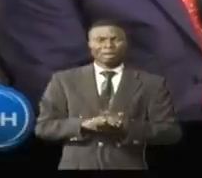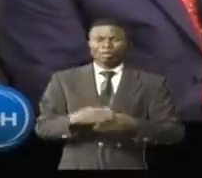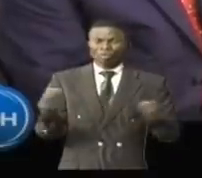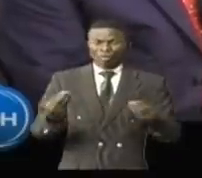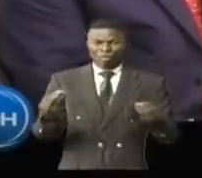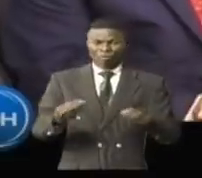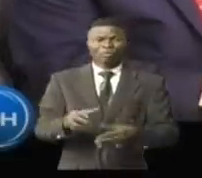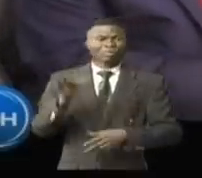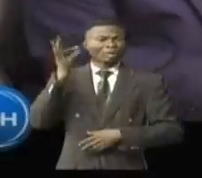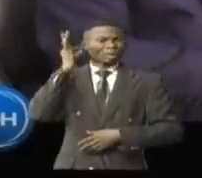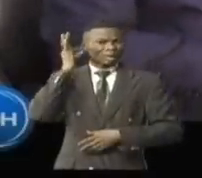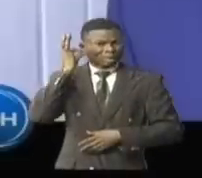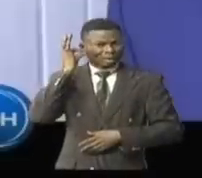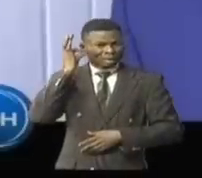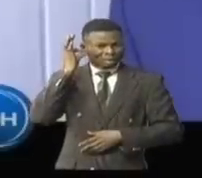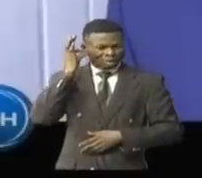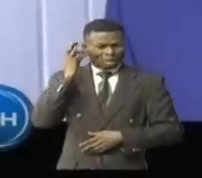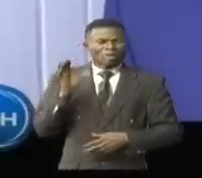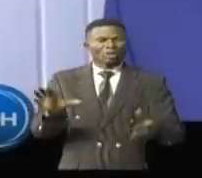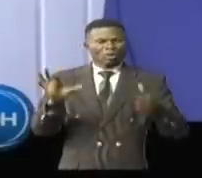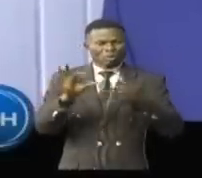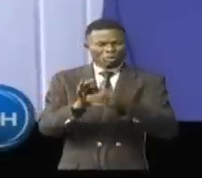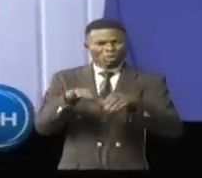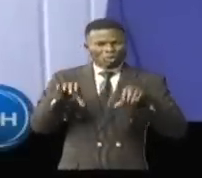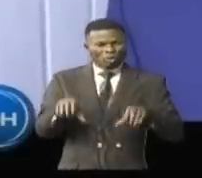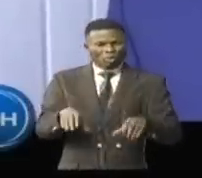Le Kenya est derrière cette réunion.